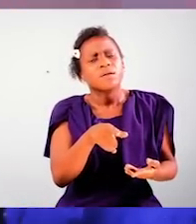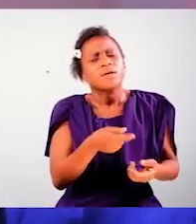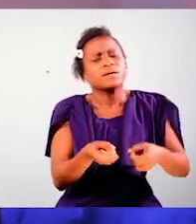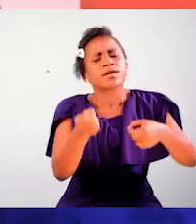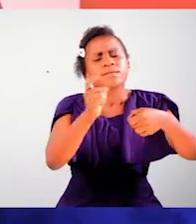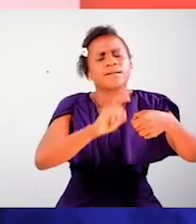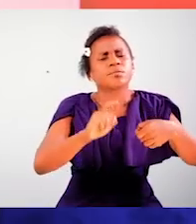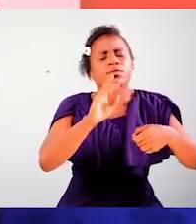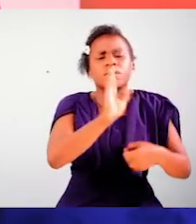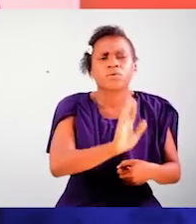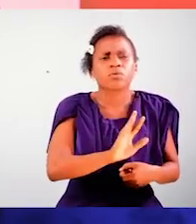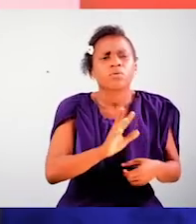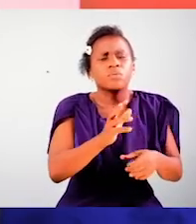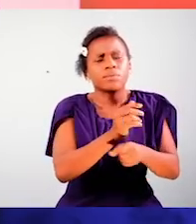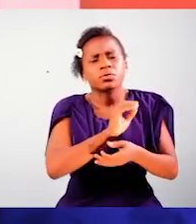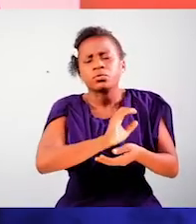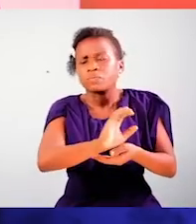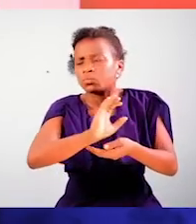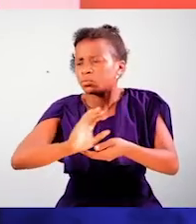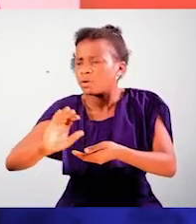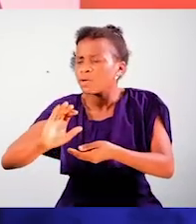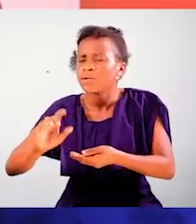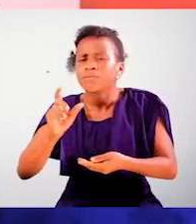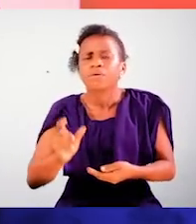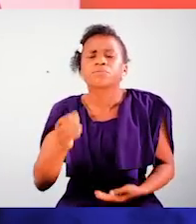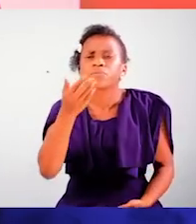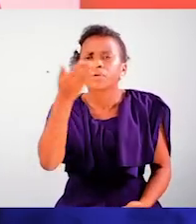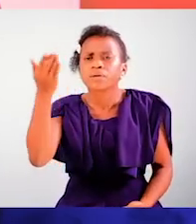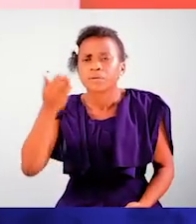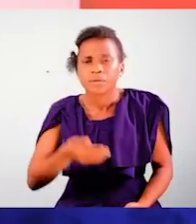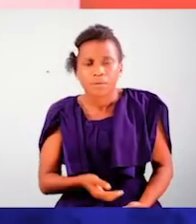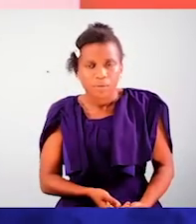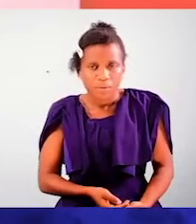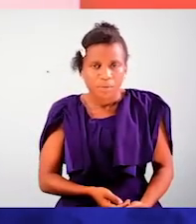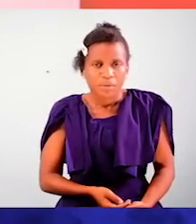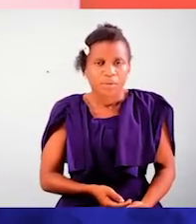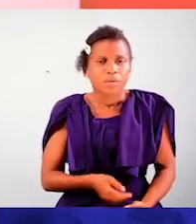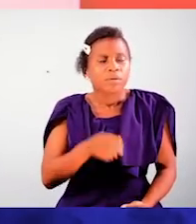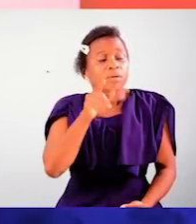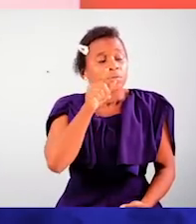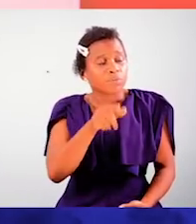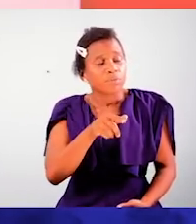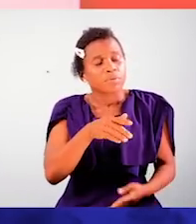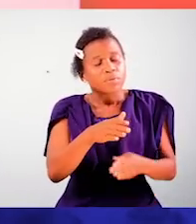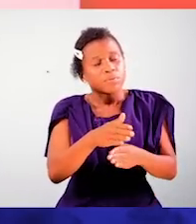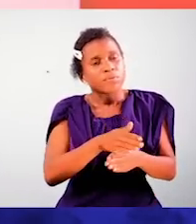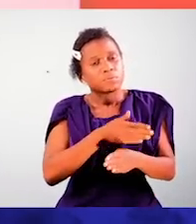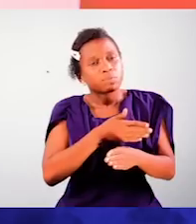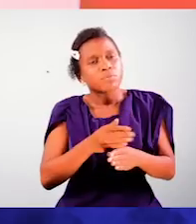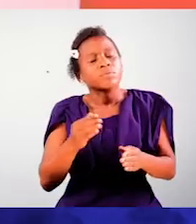ugawane na yule mtu. Kwa hiyo upotevu mkubwa wa pesa wakati mwingine ni makusudi zinafanyika kama hizo unataka kumaanisha za